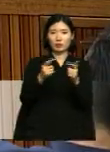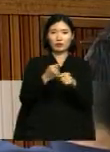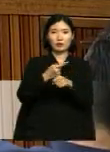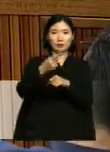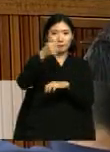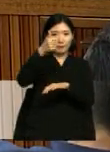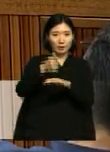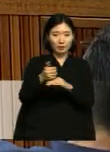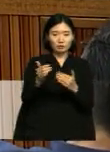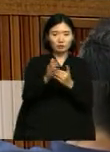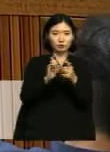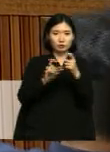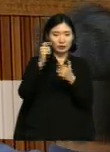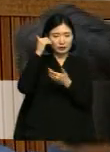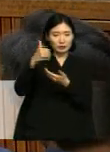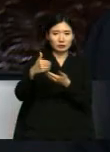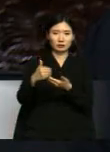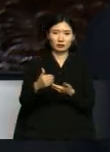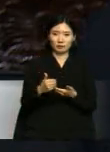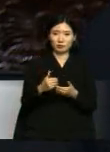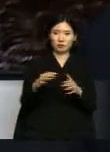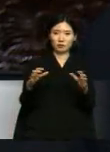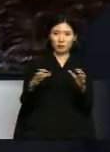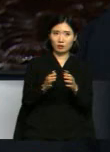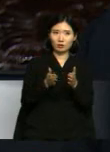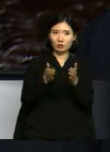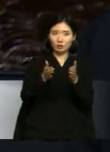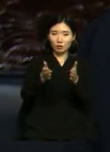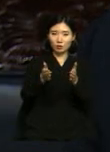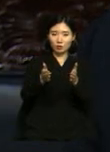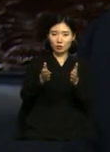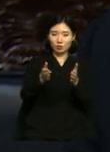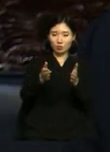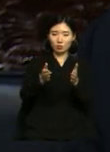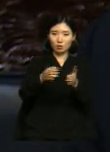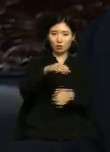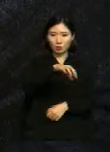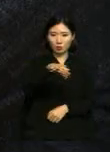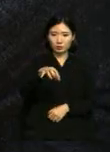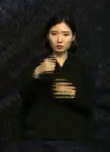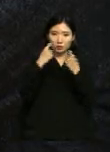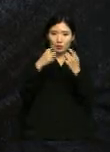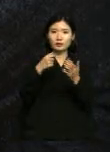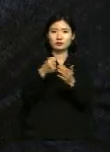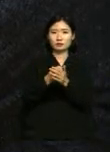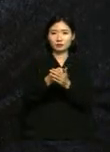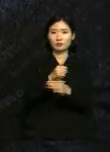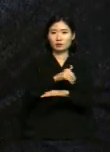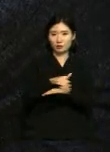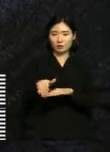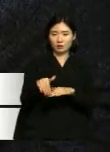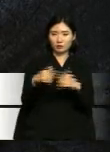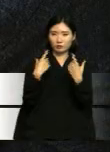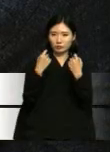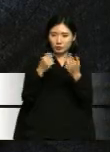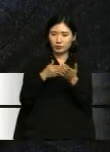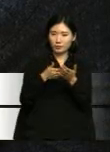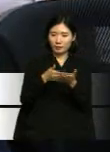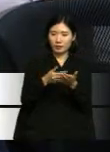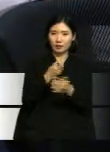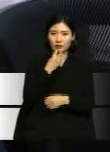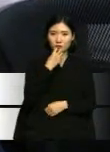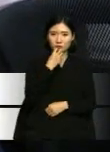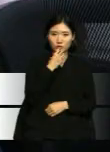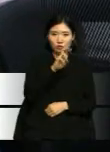내년 말까지 추가 의견 수렴 등을 거쳐 도로 구간을 확정할 계획입니다. 한편 그간 꾸준히 제기된